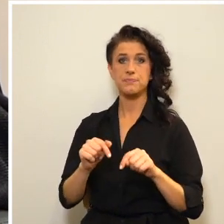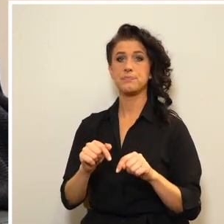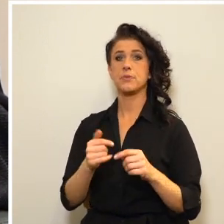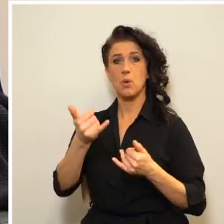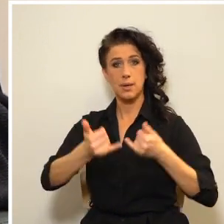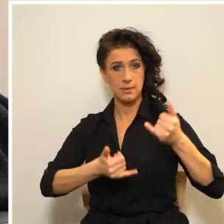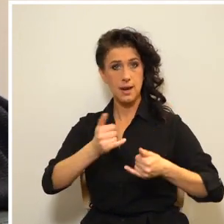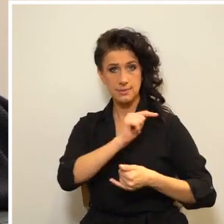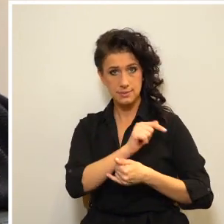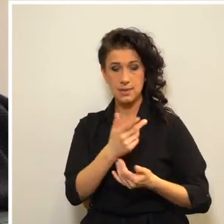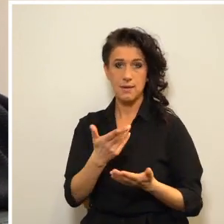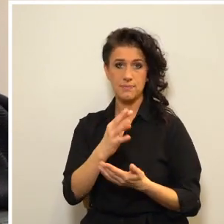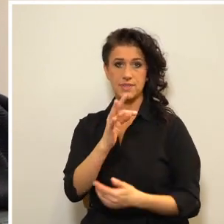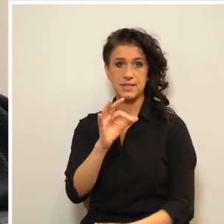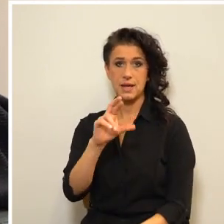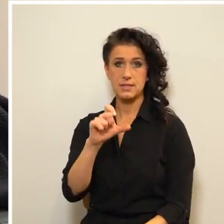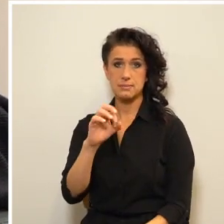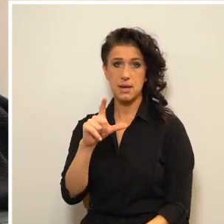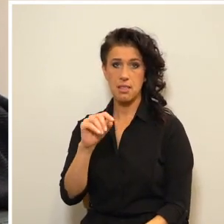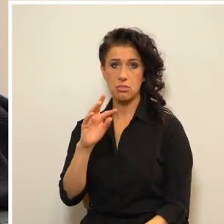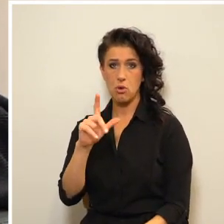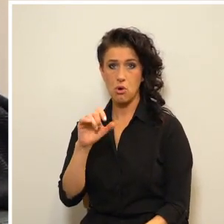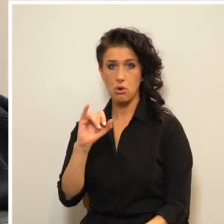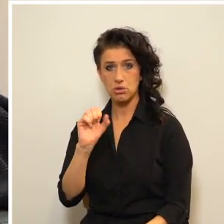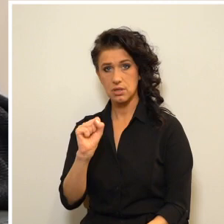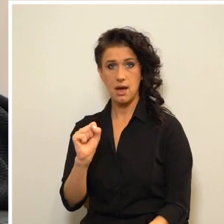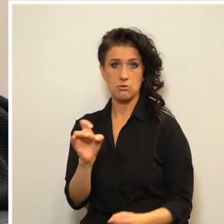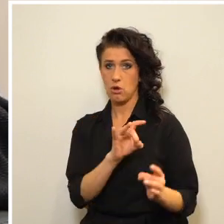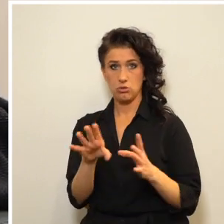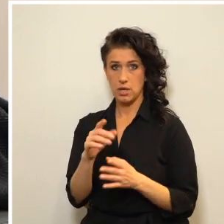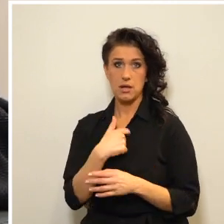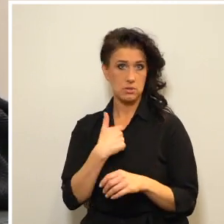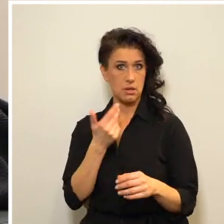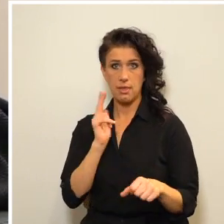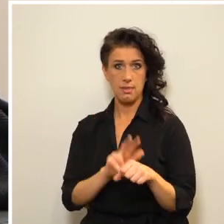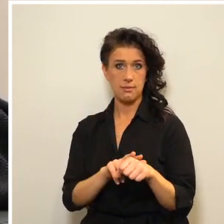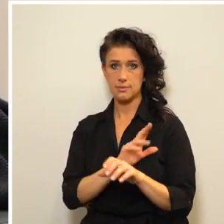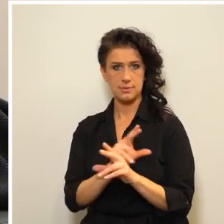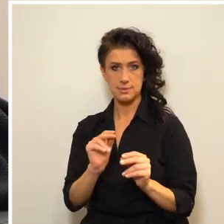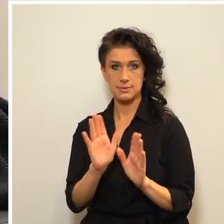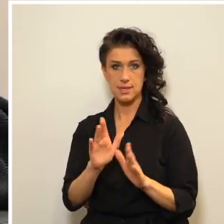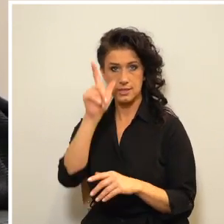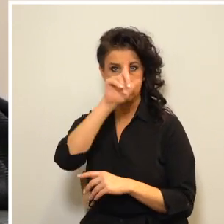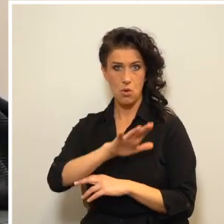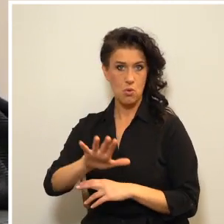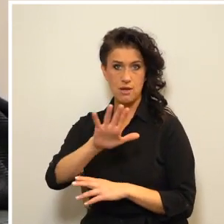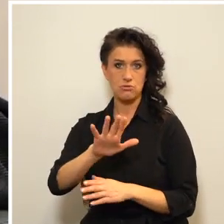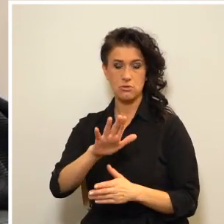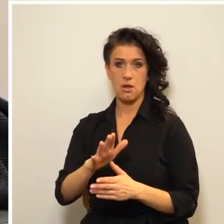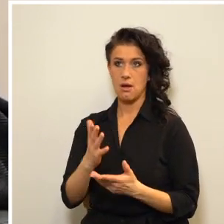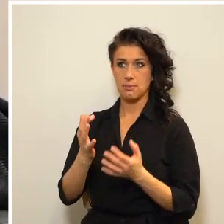bez przedłużenia okiem że tak powiem sobie to połykamy że się statystycznie społecznie